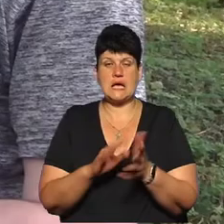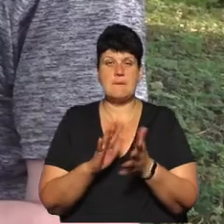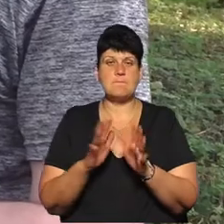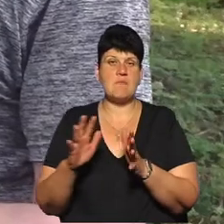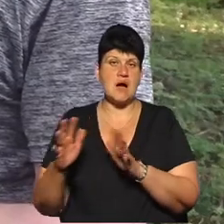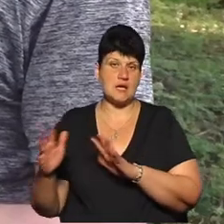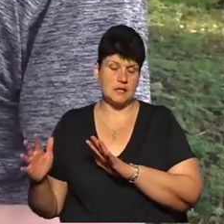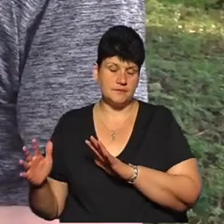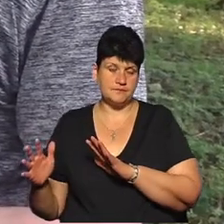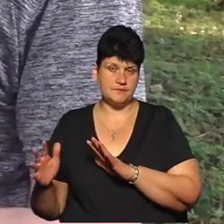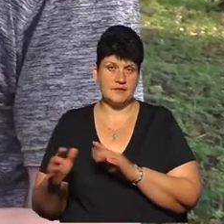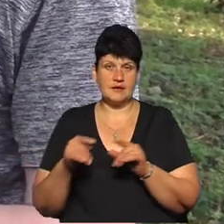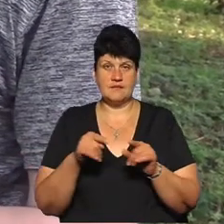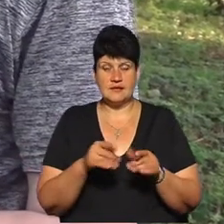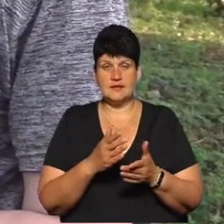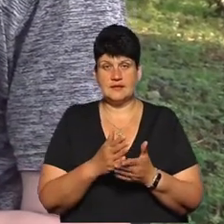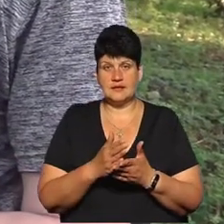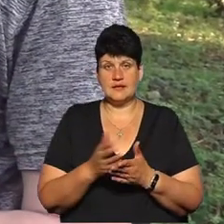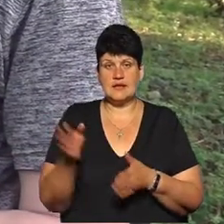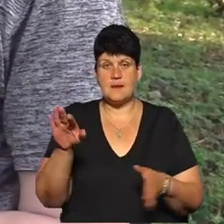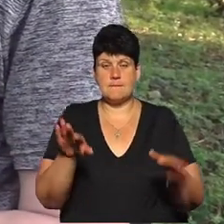Він селиться, як правило, на берегах, на